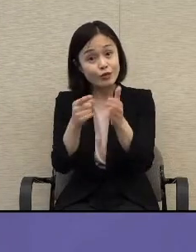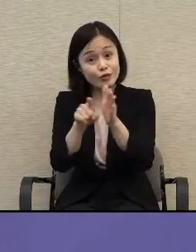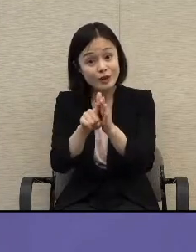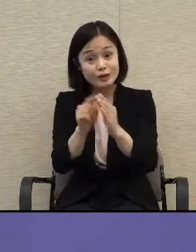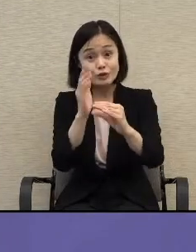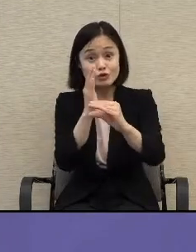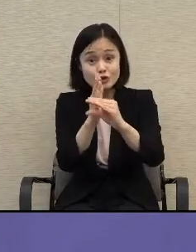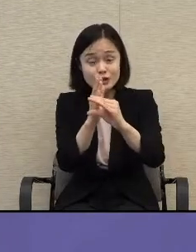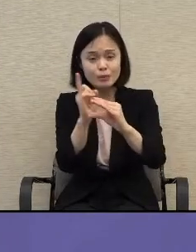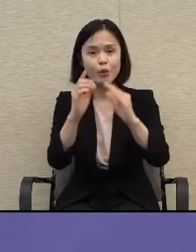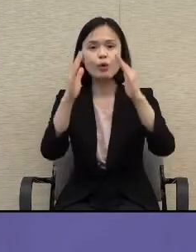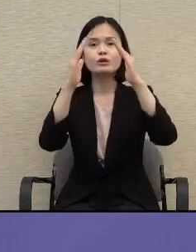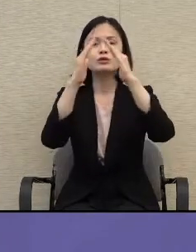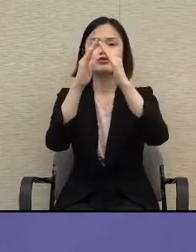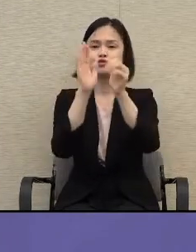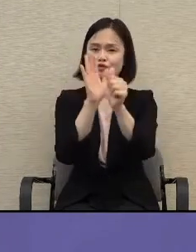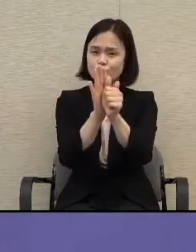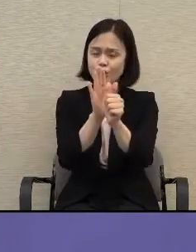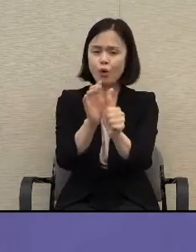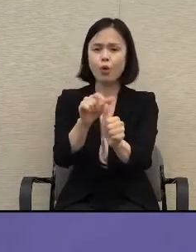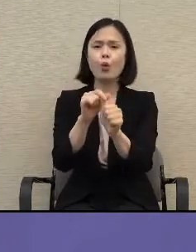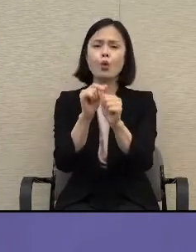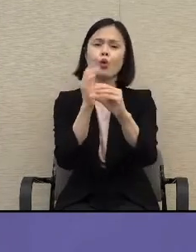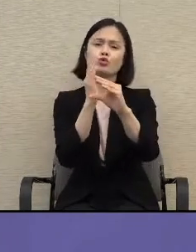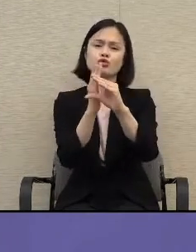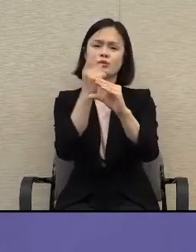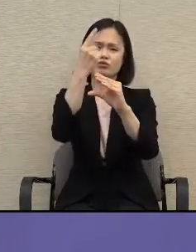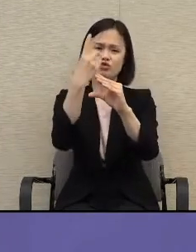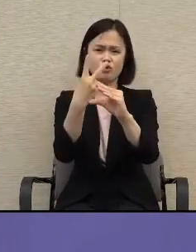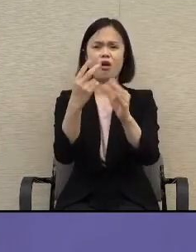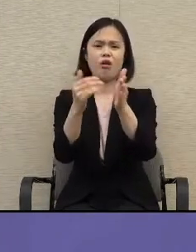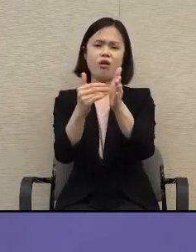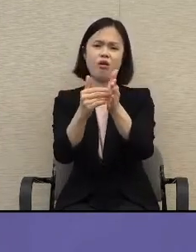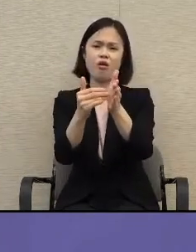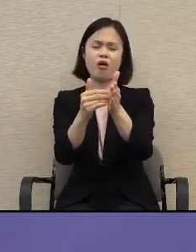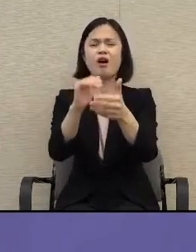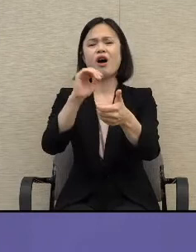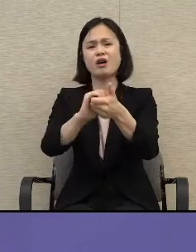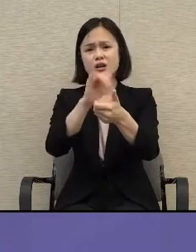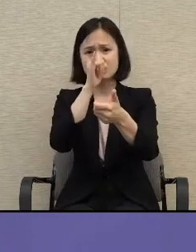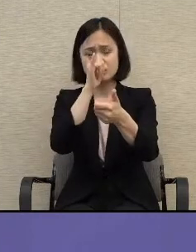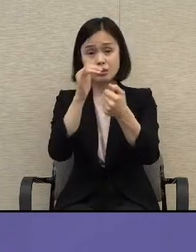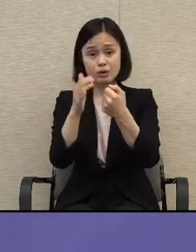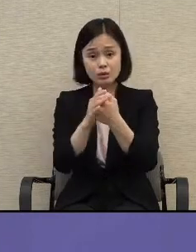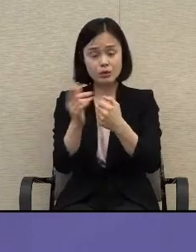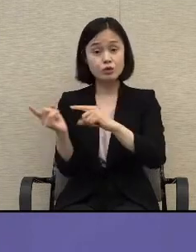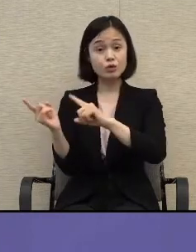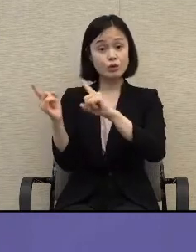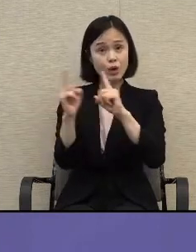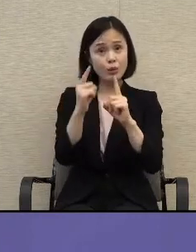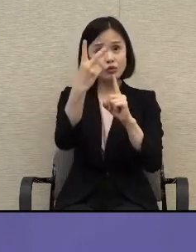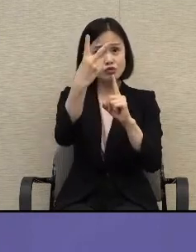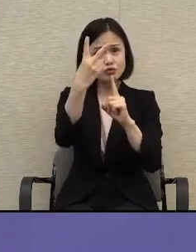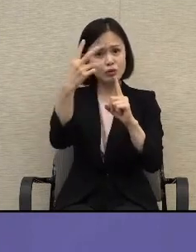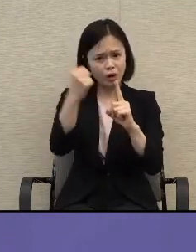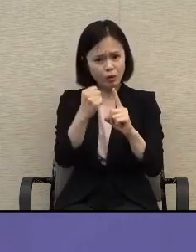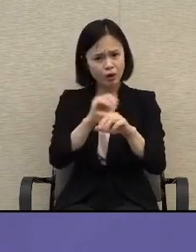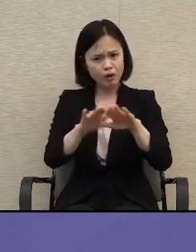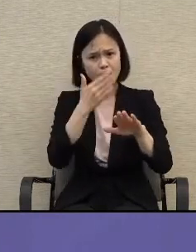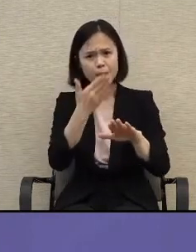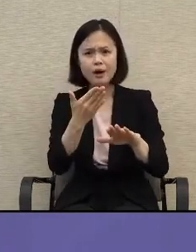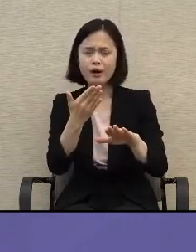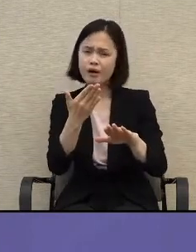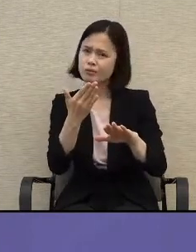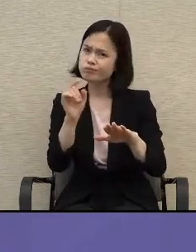있다는 것에서 한계가 있습니다. 그런 상황에서 우리가 이야기하는 그 회복이라는 것들이 가능할 것인가에 대한 고민들이